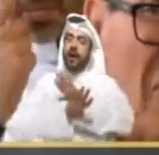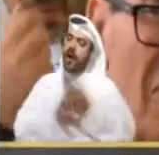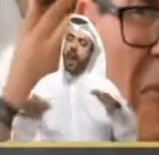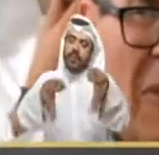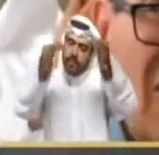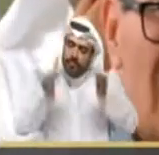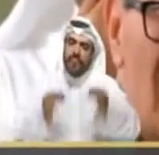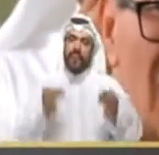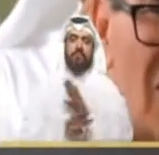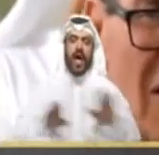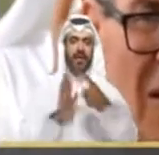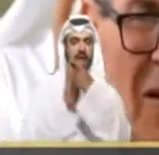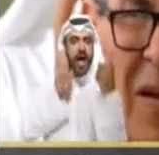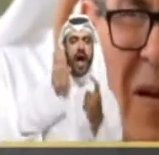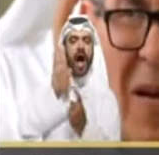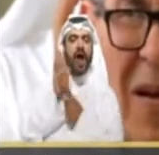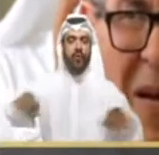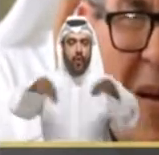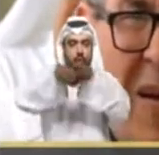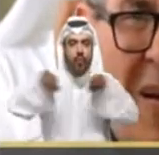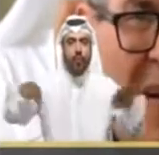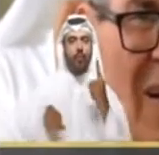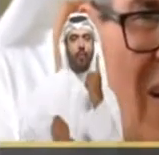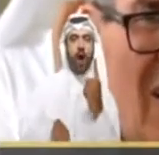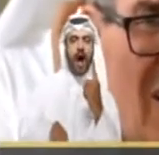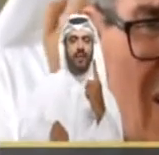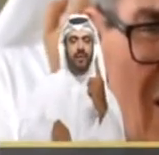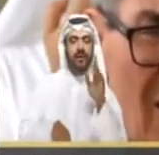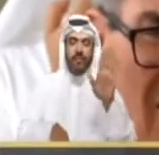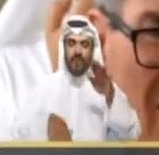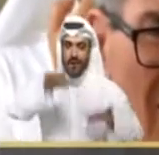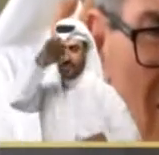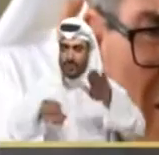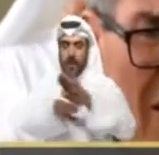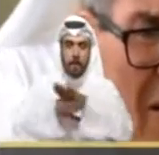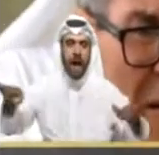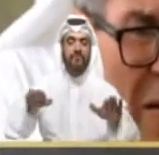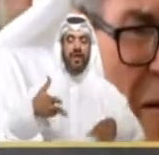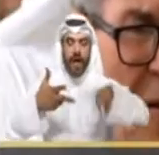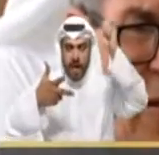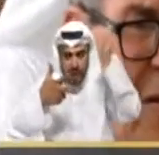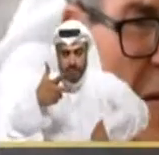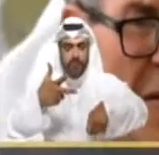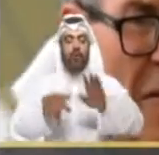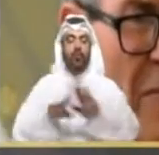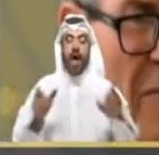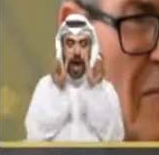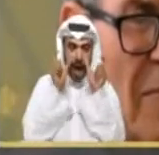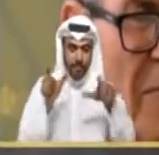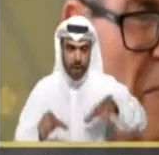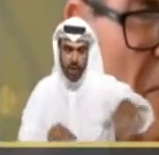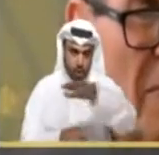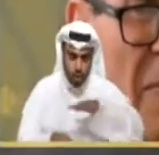بحذافيرة وأيضا بمسطرة واحدة بعدما تم التطرق إلى قضايا أخرى، قضايا أمن دولة وقضايا مال عام